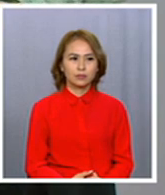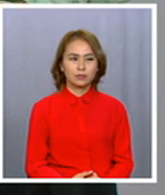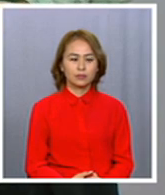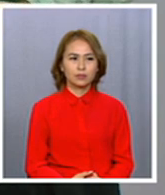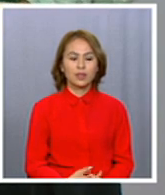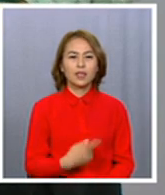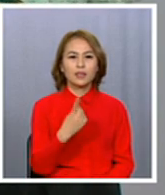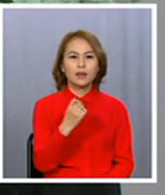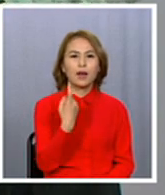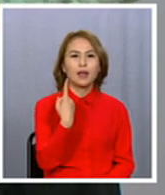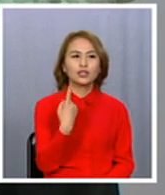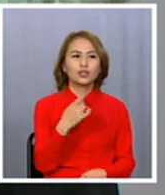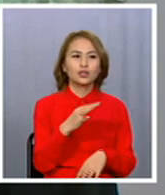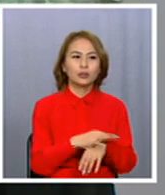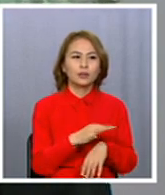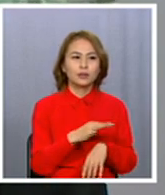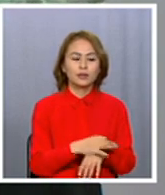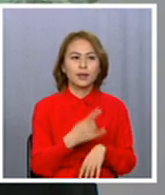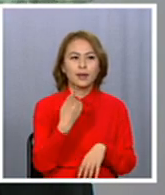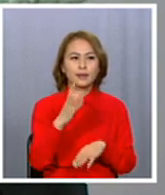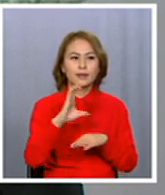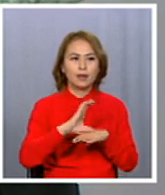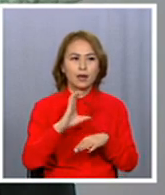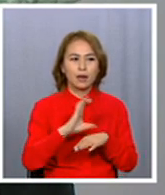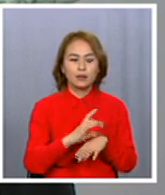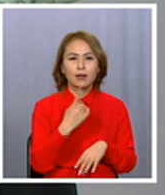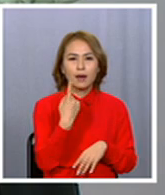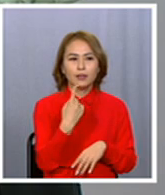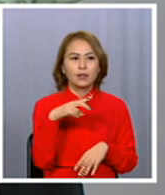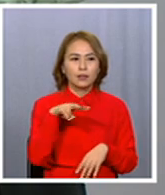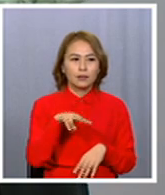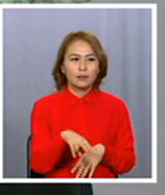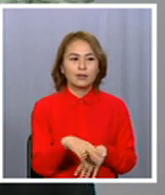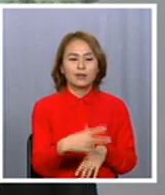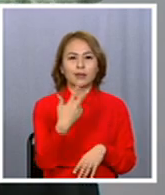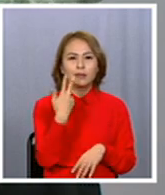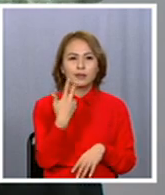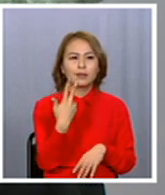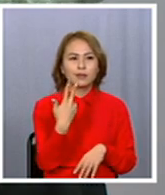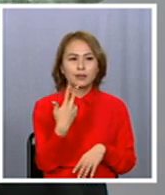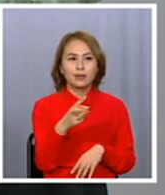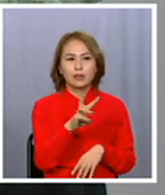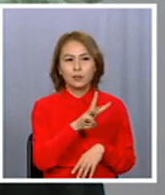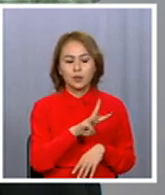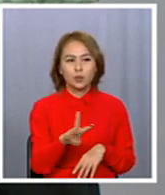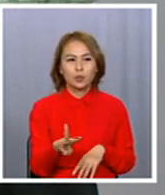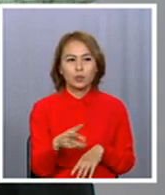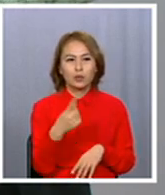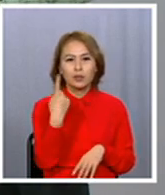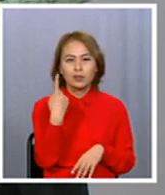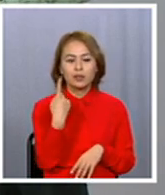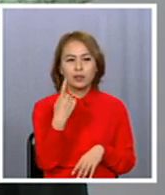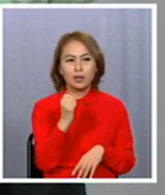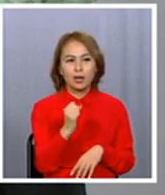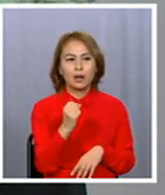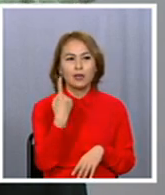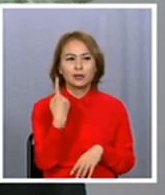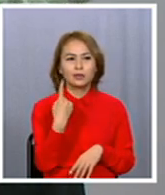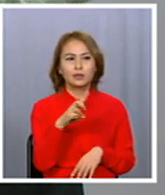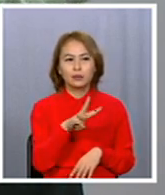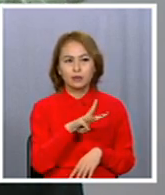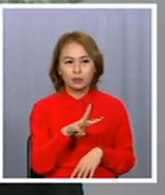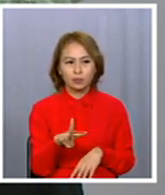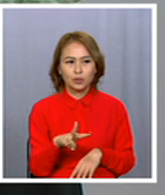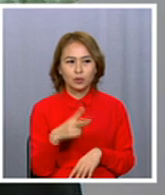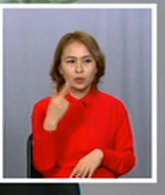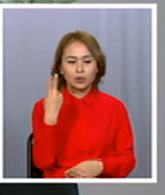За один час, один стакан, один литр, 3 минуты, за